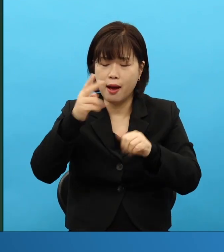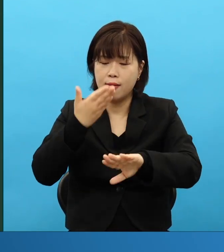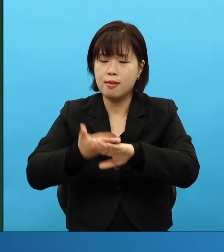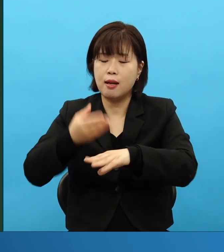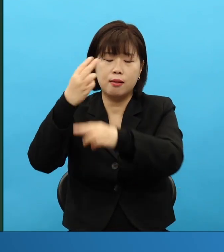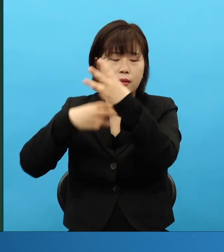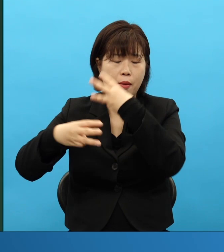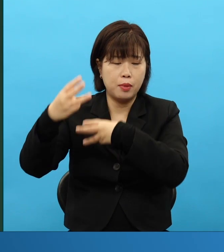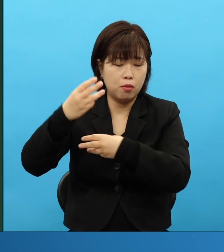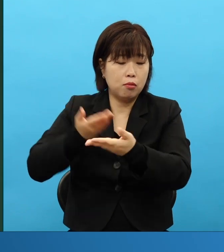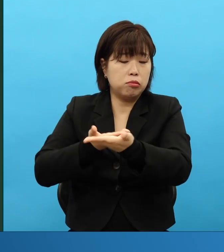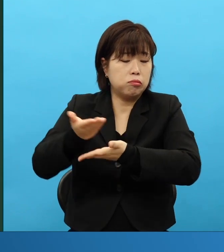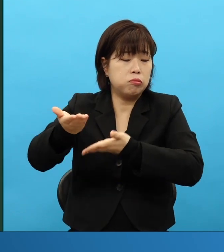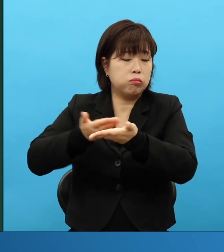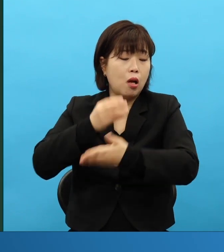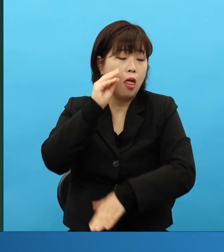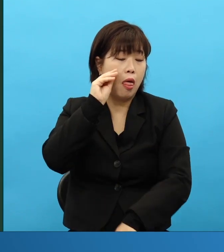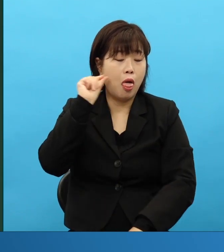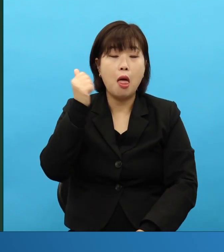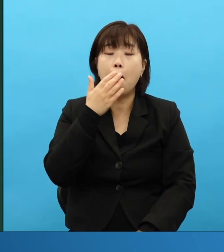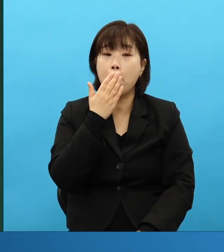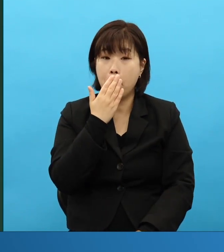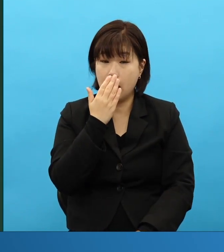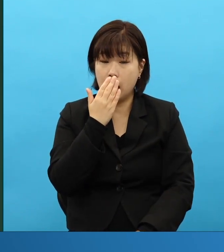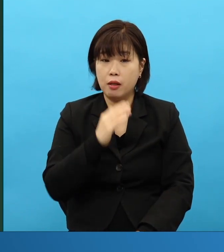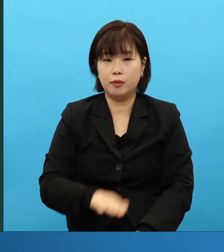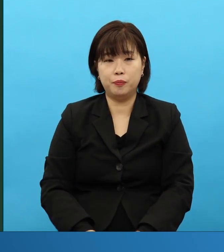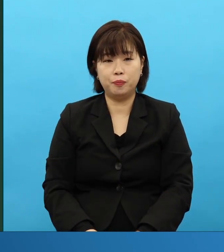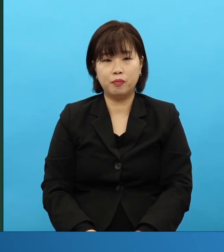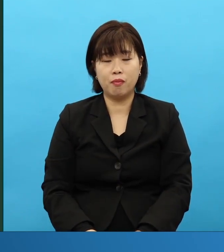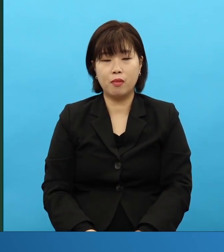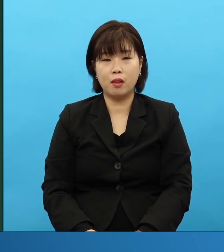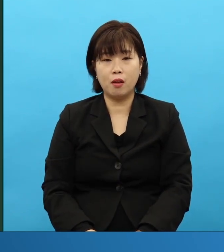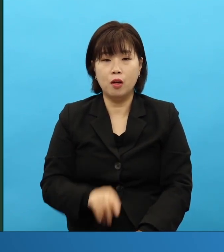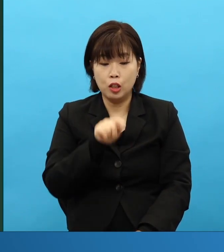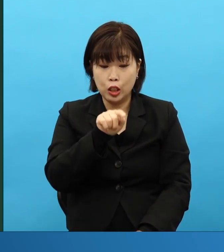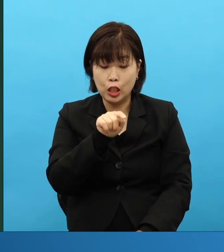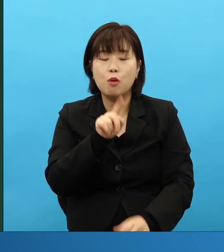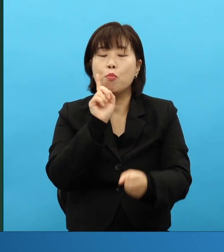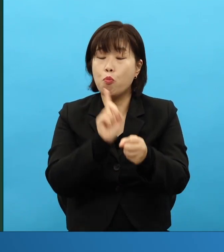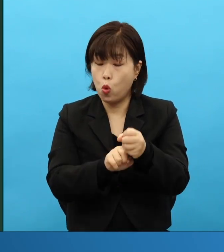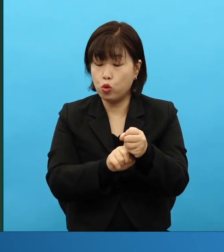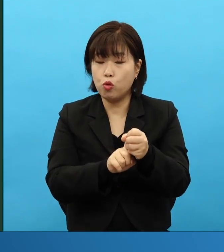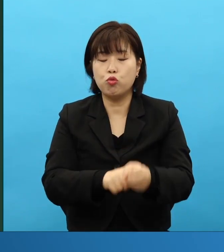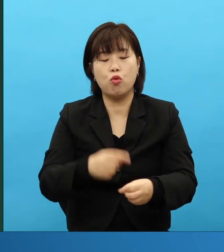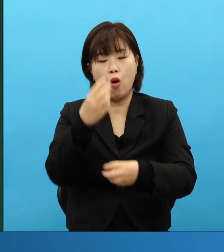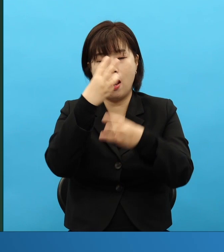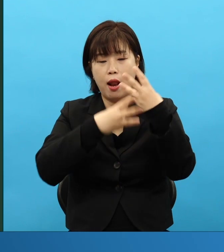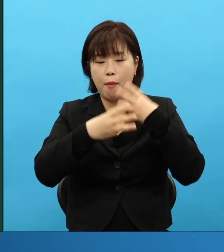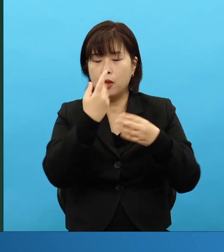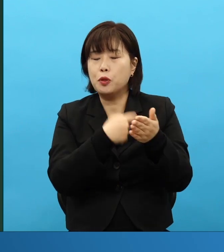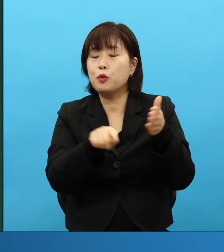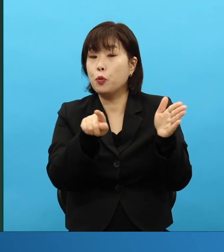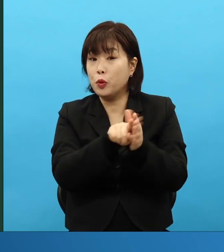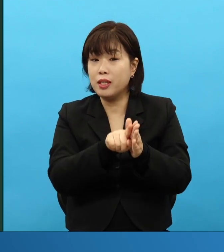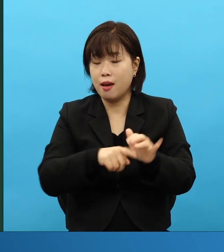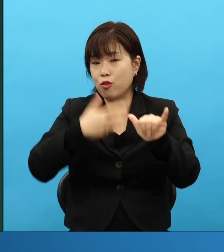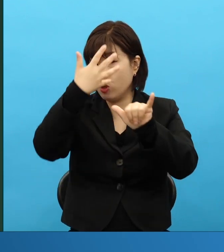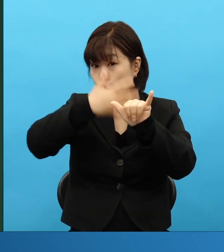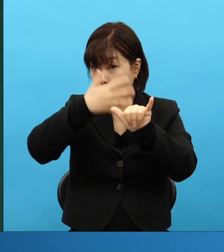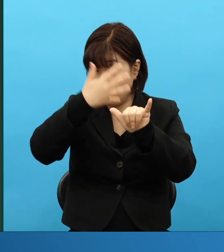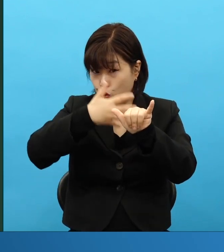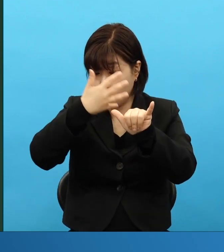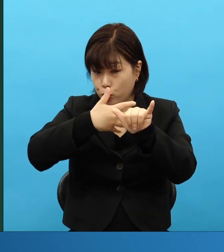유튜브로 방송, 신문 만들어야 되지 않나 이러고. And so remnants, I think that you need to make the broadcast as well as your YouTube and do news on there as